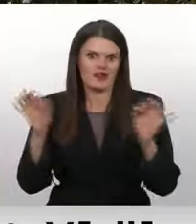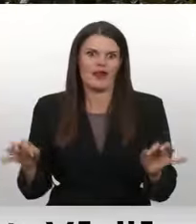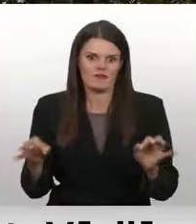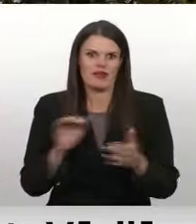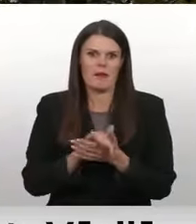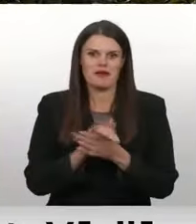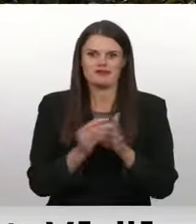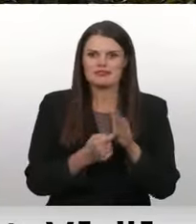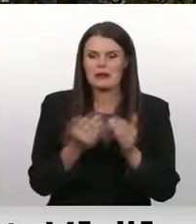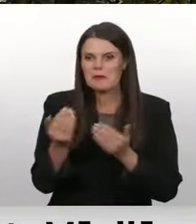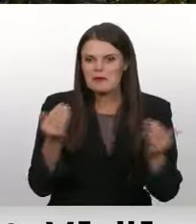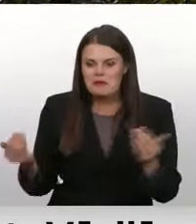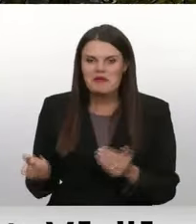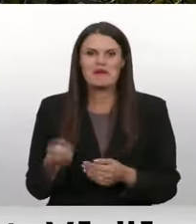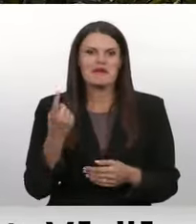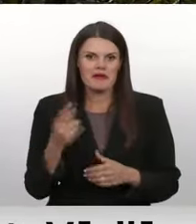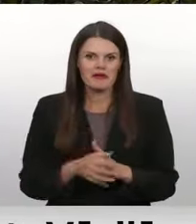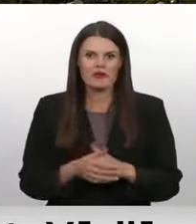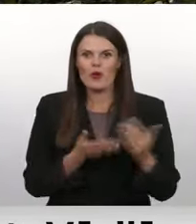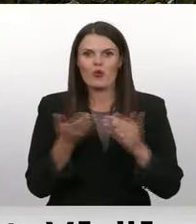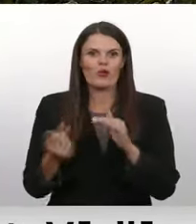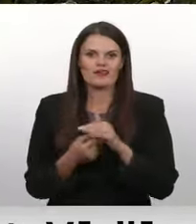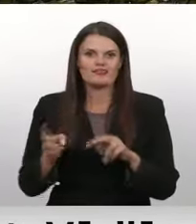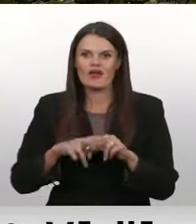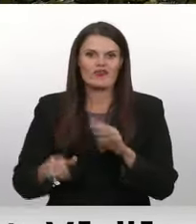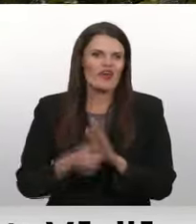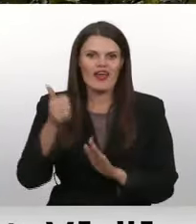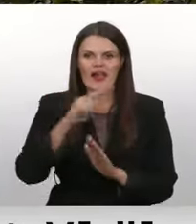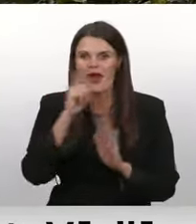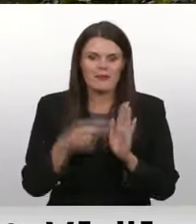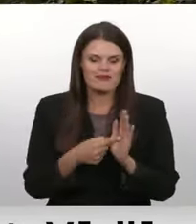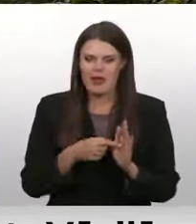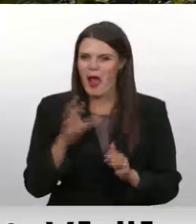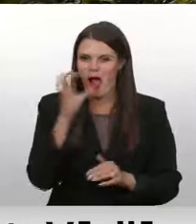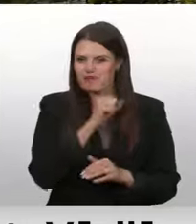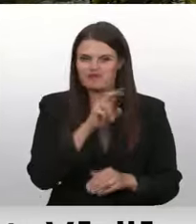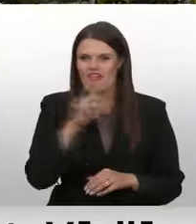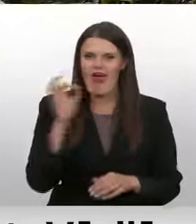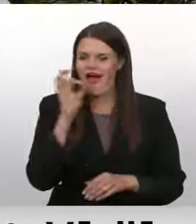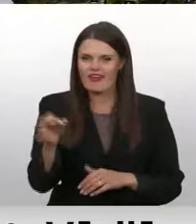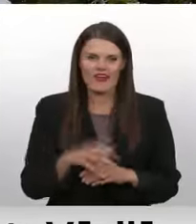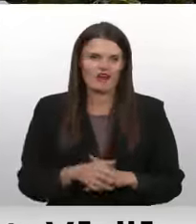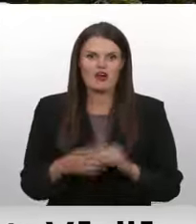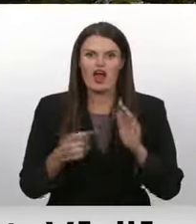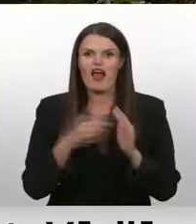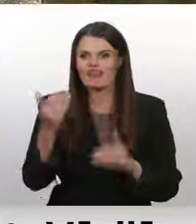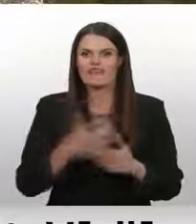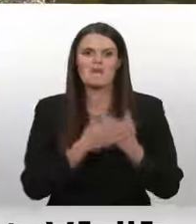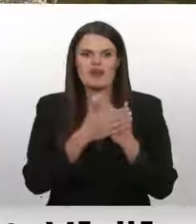arī iepazina sēņas. Kuras sēņu vietas labākās? Tās neatklāt. Kas ir tava mīļākā sēna?